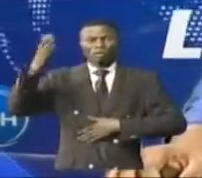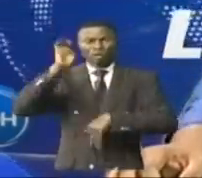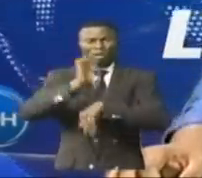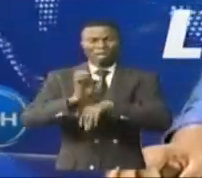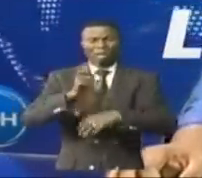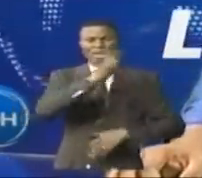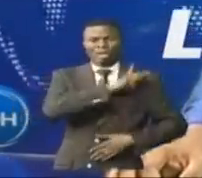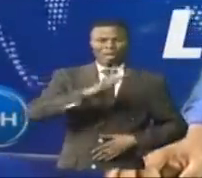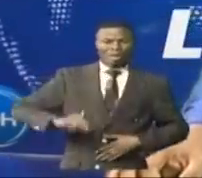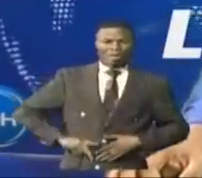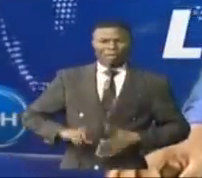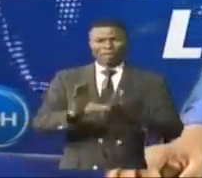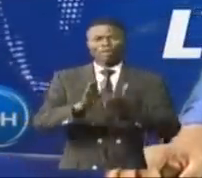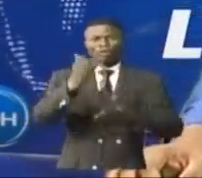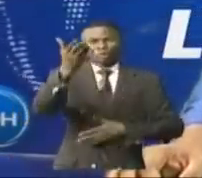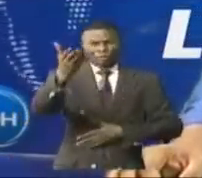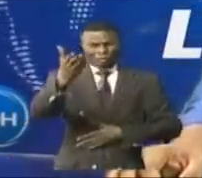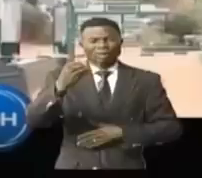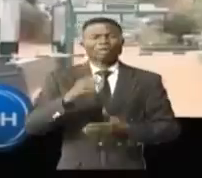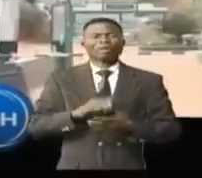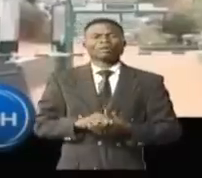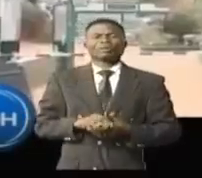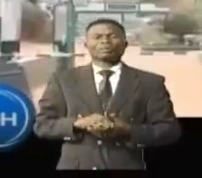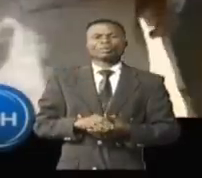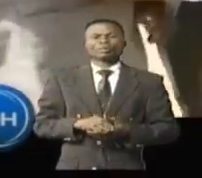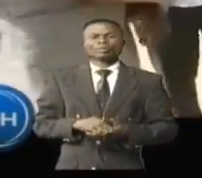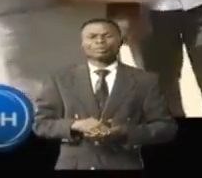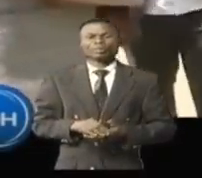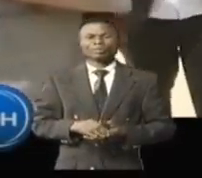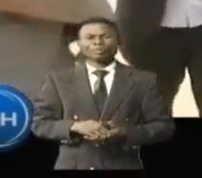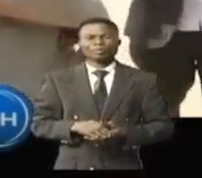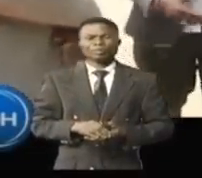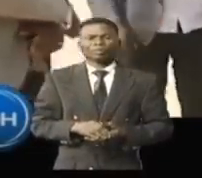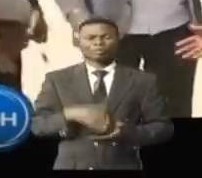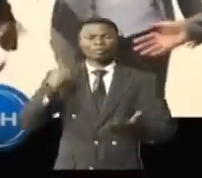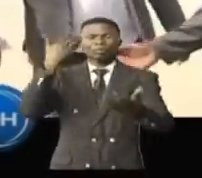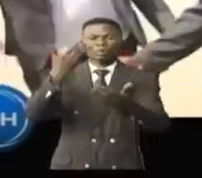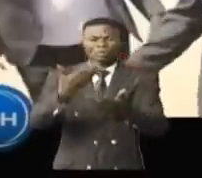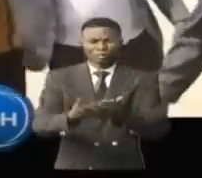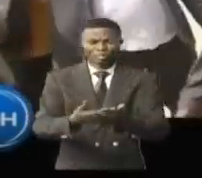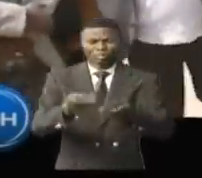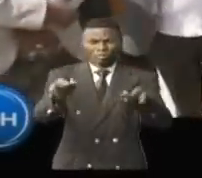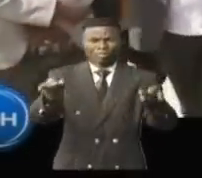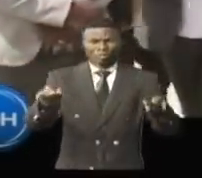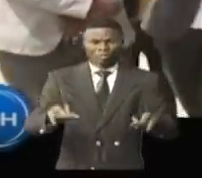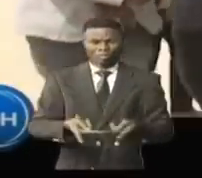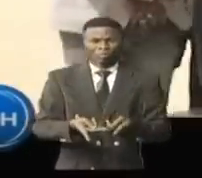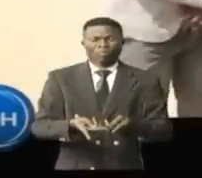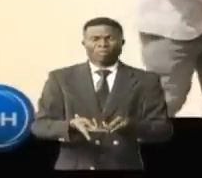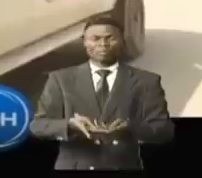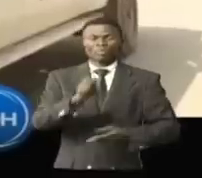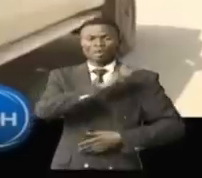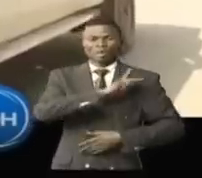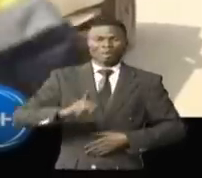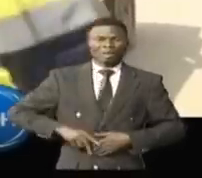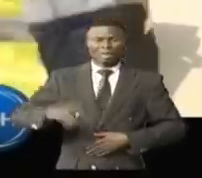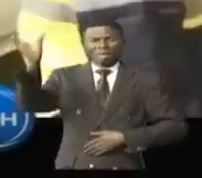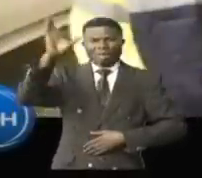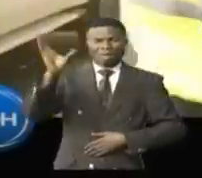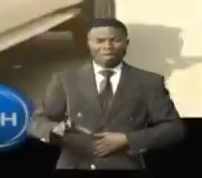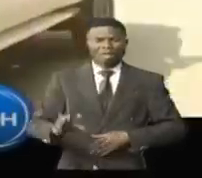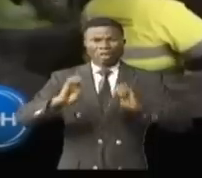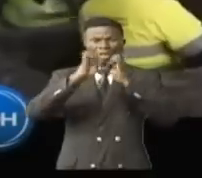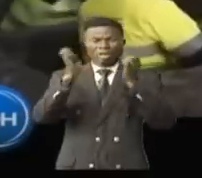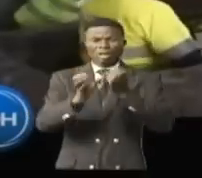l'église kimbanguiste, Emmanuel Commissaire Betty Amani. À son arrivée sur le site de la Terre Sainte du Kimbanguisme, l'équipe